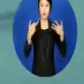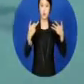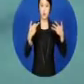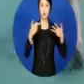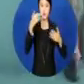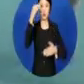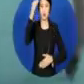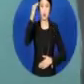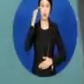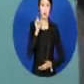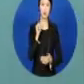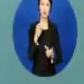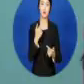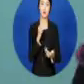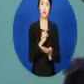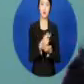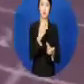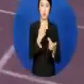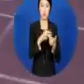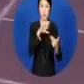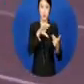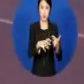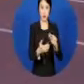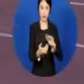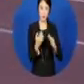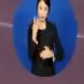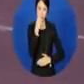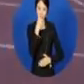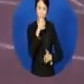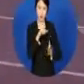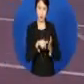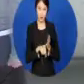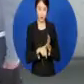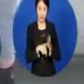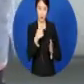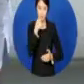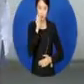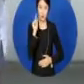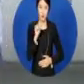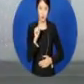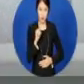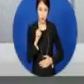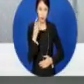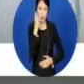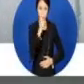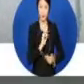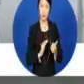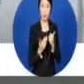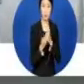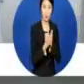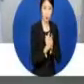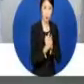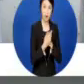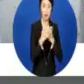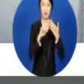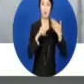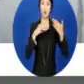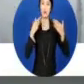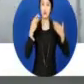17일 대한축구협회의 사전실사에서 미흡한 부분을 보완하여 9월 3일 진행된 피파